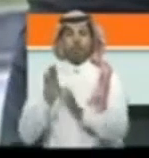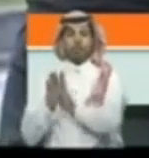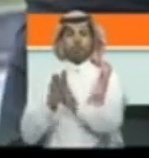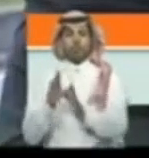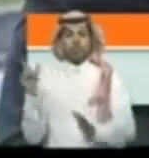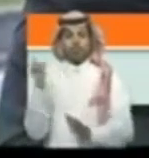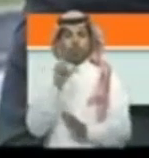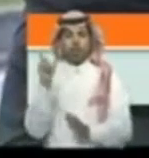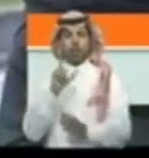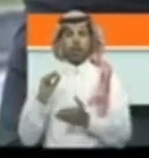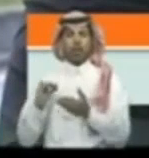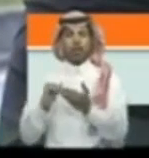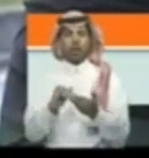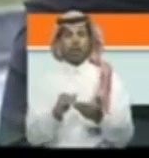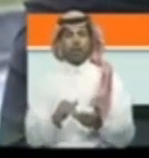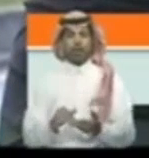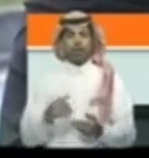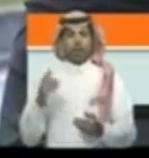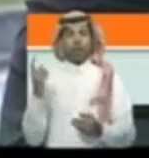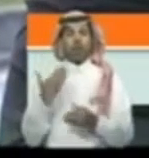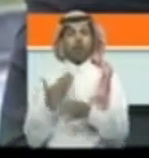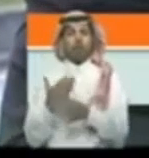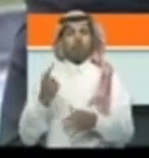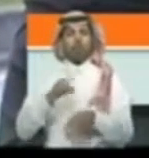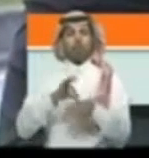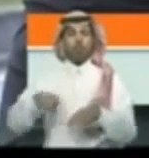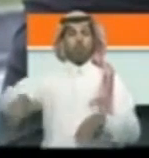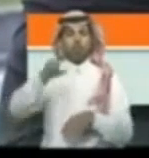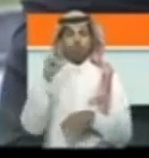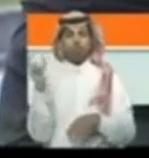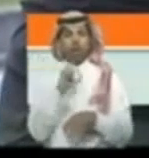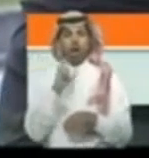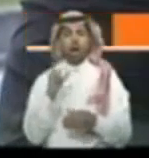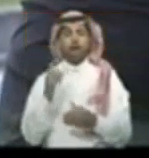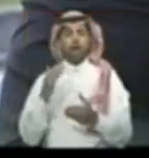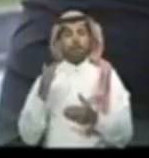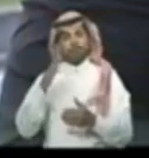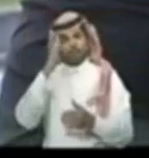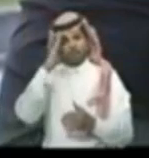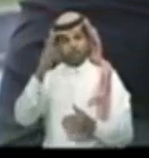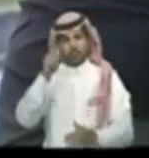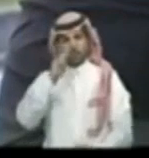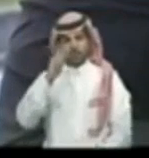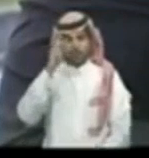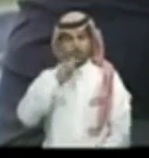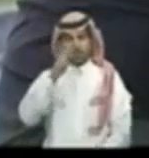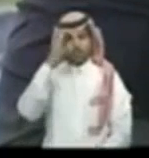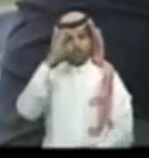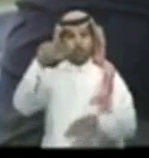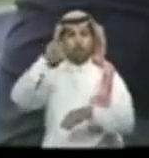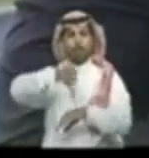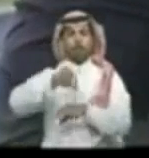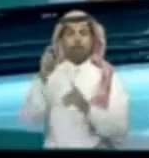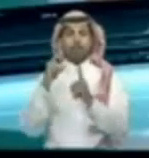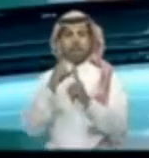القضايا الإسلامية وإبراز الصورة الحقيقية للإسلام. عبد الرحمن حياة، لتلفزيون المملكة العربية السعودية،